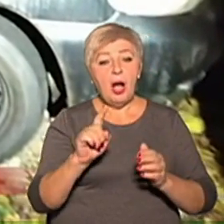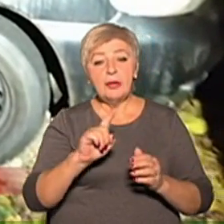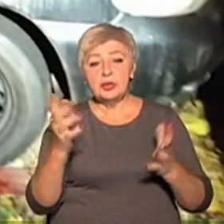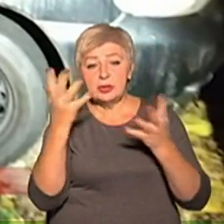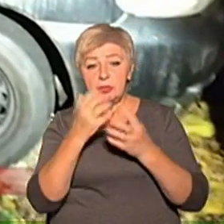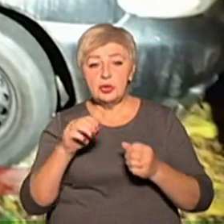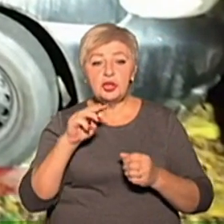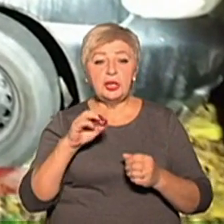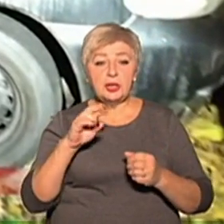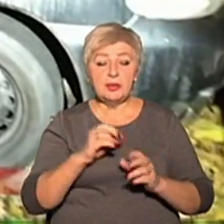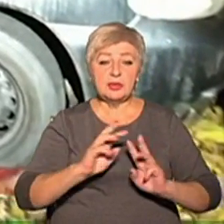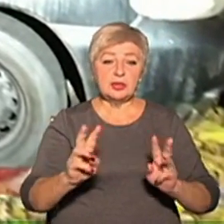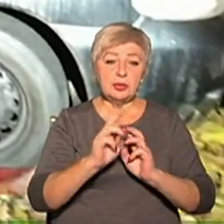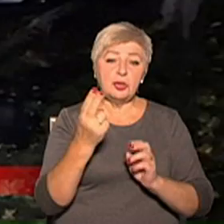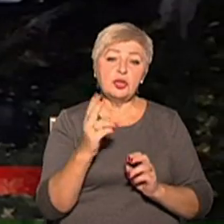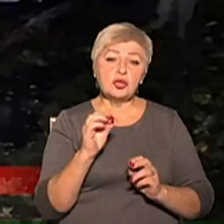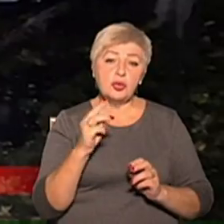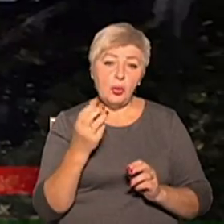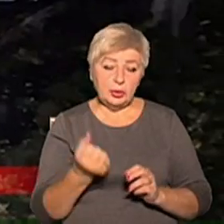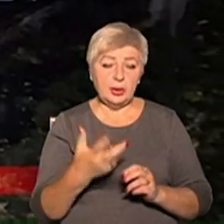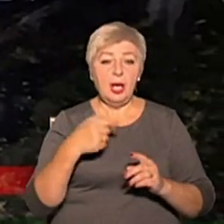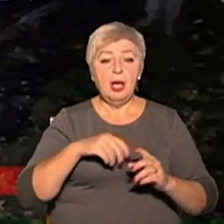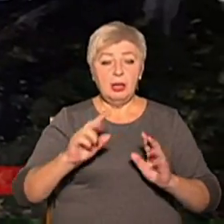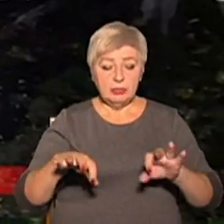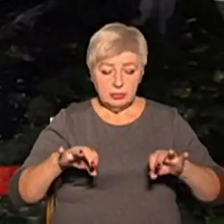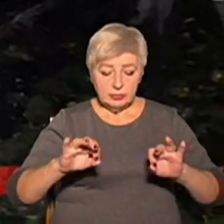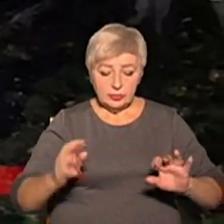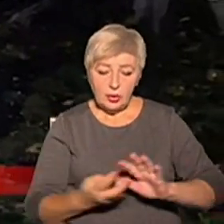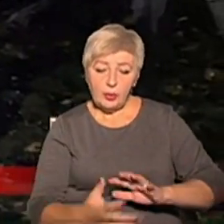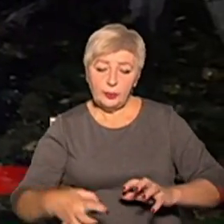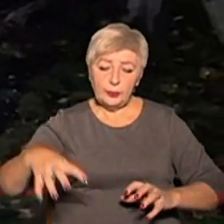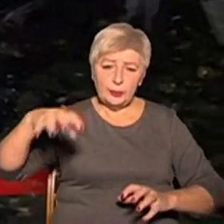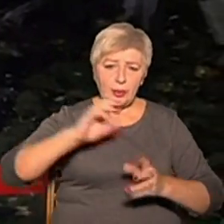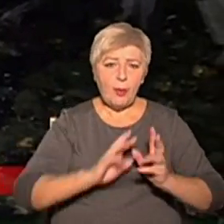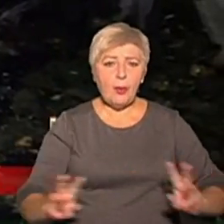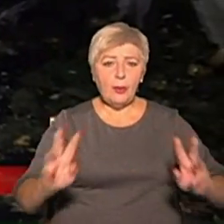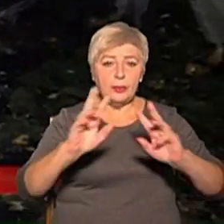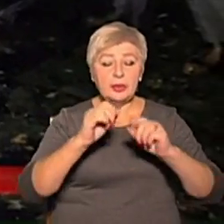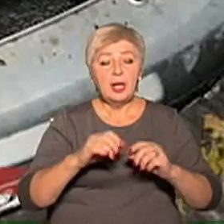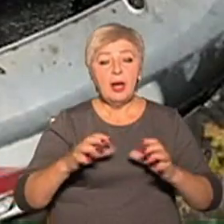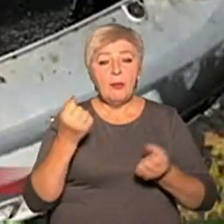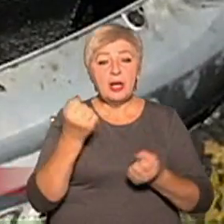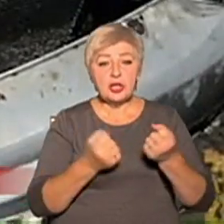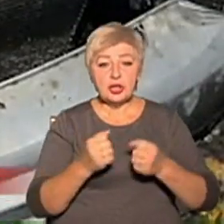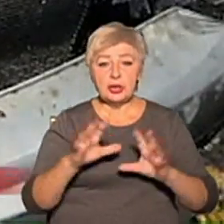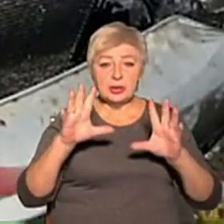Шкода. З-під капоту пішов дим, а потім полум'я охопило всю іномарку. Машину загасили за годину, ніхто не